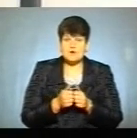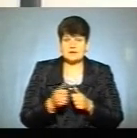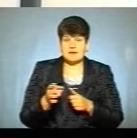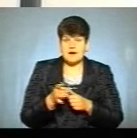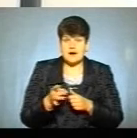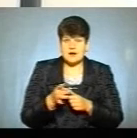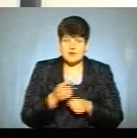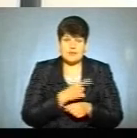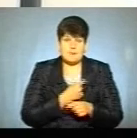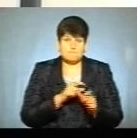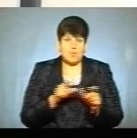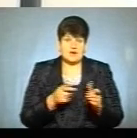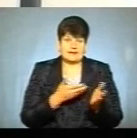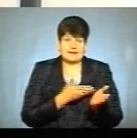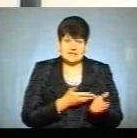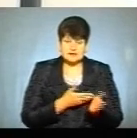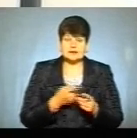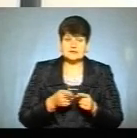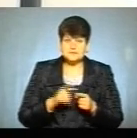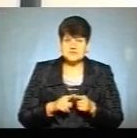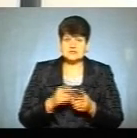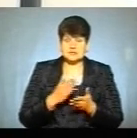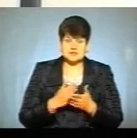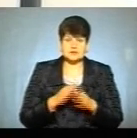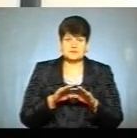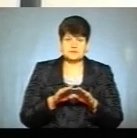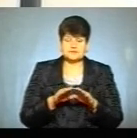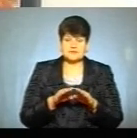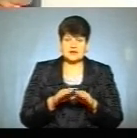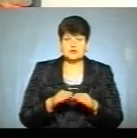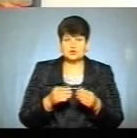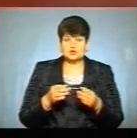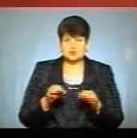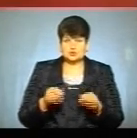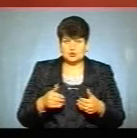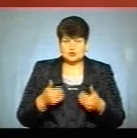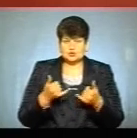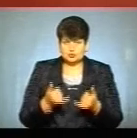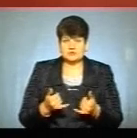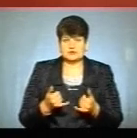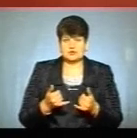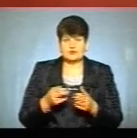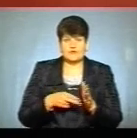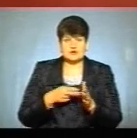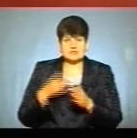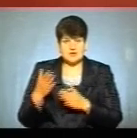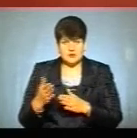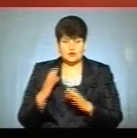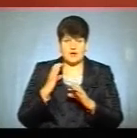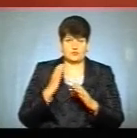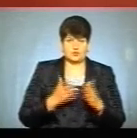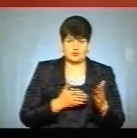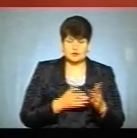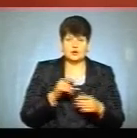районна поліклініка, це є рівна доступність від залізнодорожного вокзалу і автобусної станції.